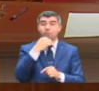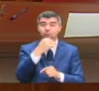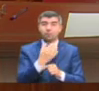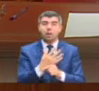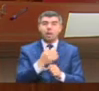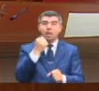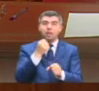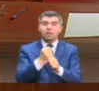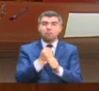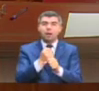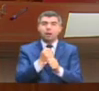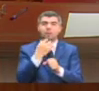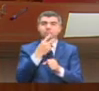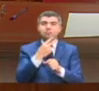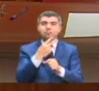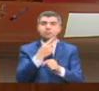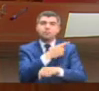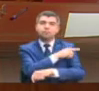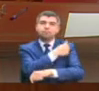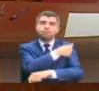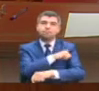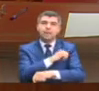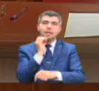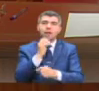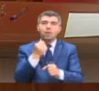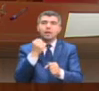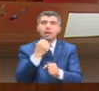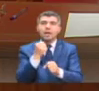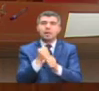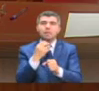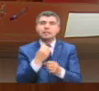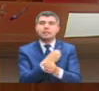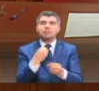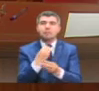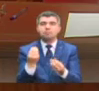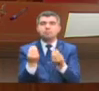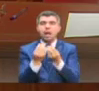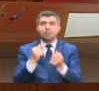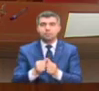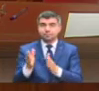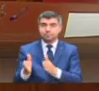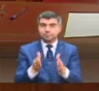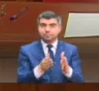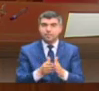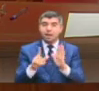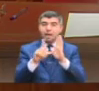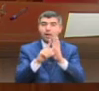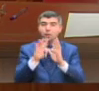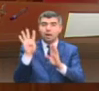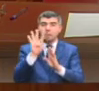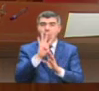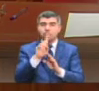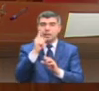مهنة التمريض، وحيل من مجلس المستشارين في إطار قراءة ثانية، ومشروع قانون رقم